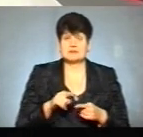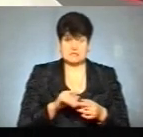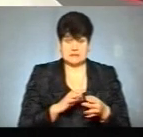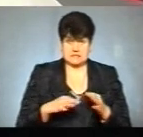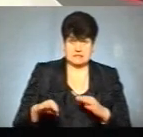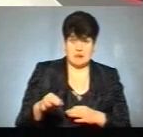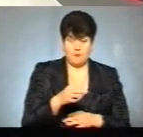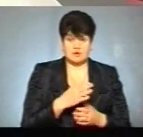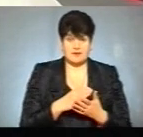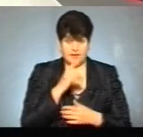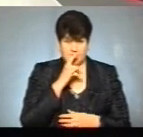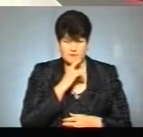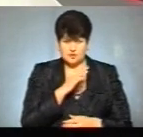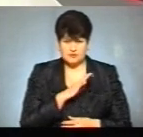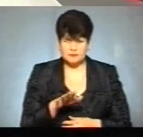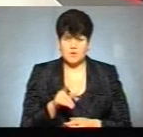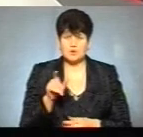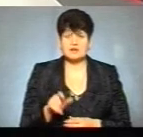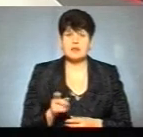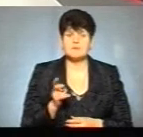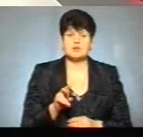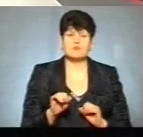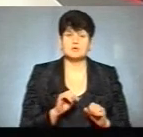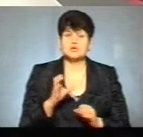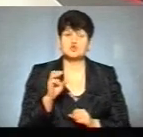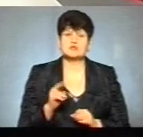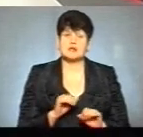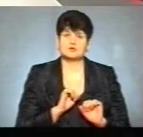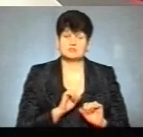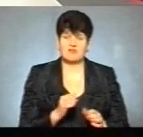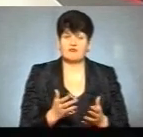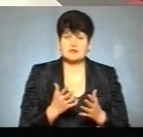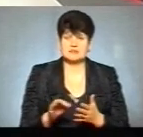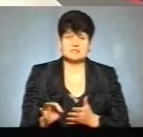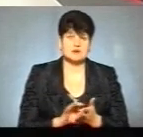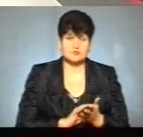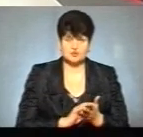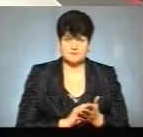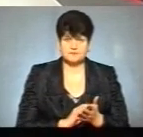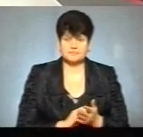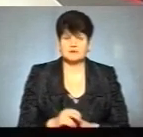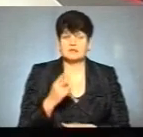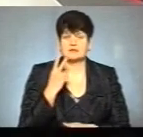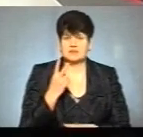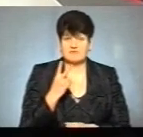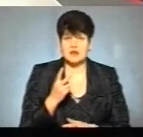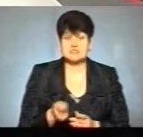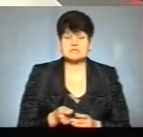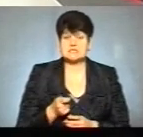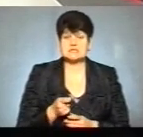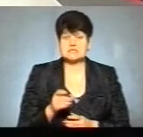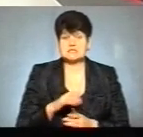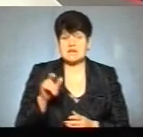є якесь непорозуміння, то людина прийшла до управління соціального захисту, вияснила відразу, бо тому що два заявники,